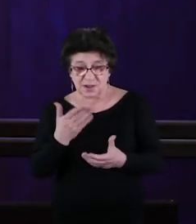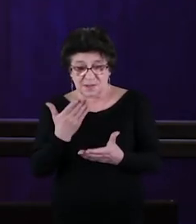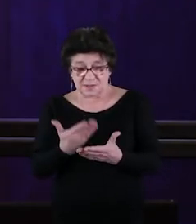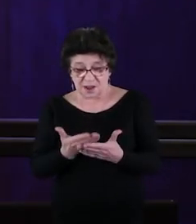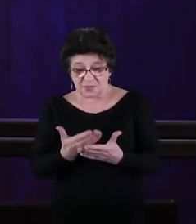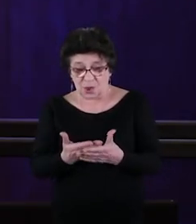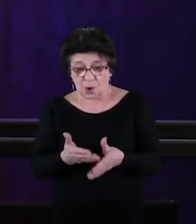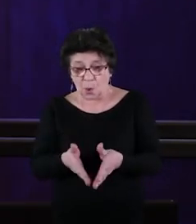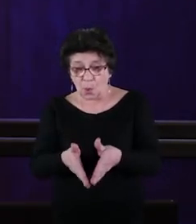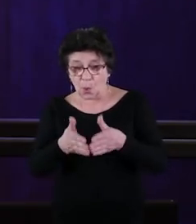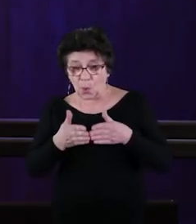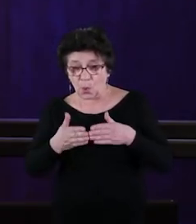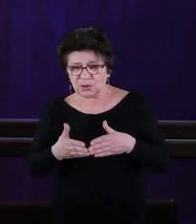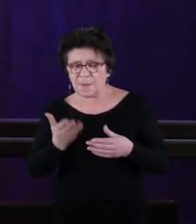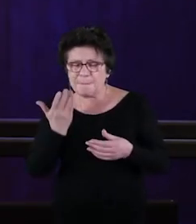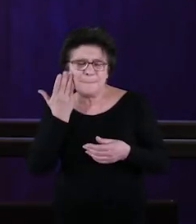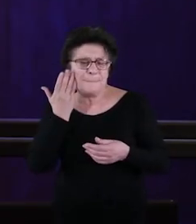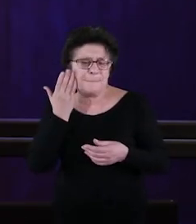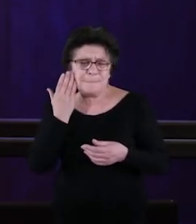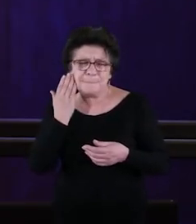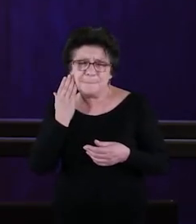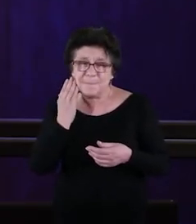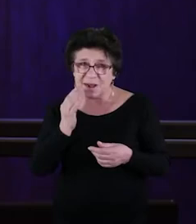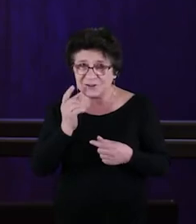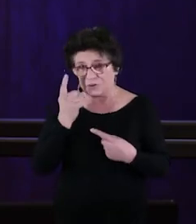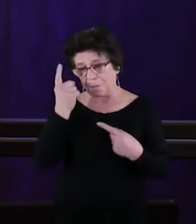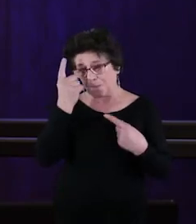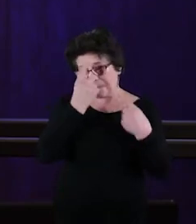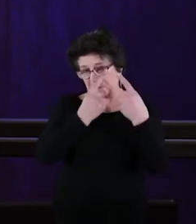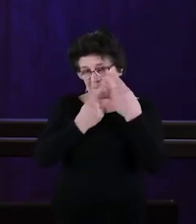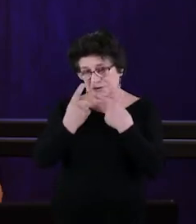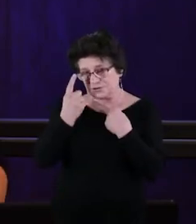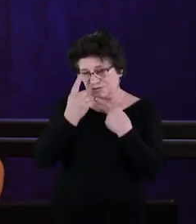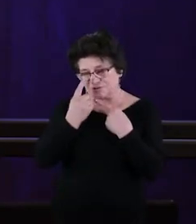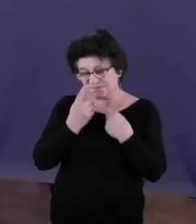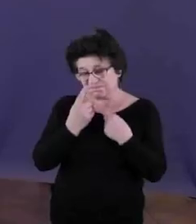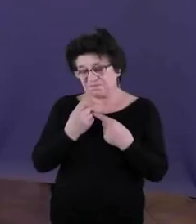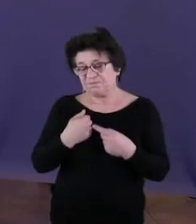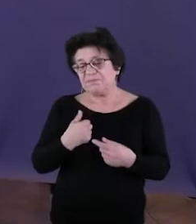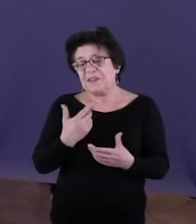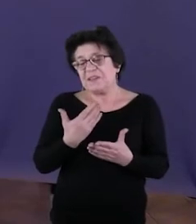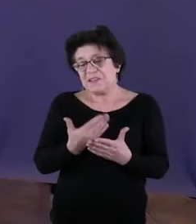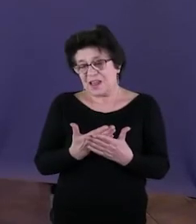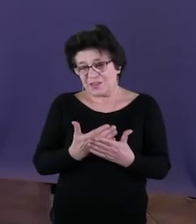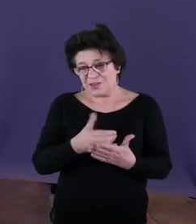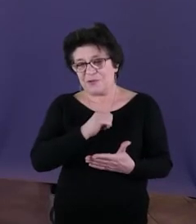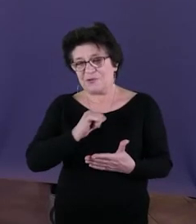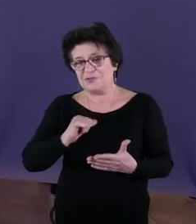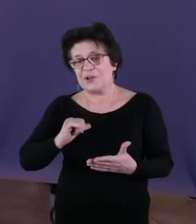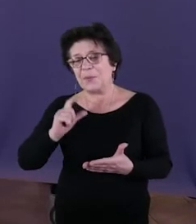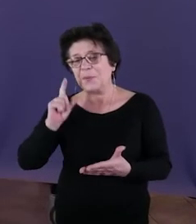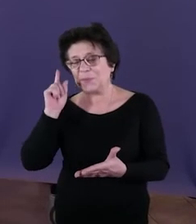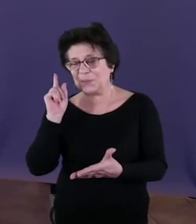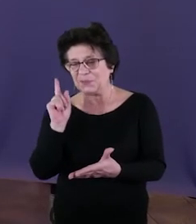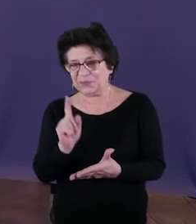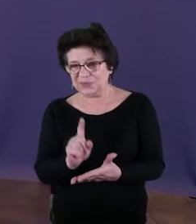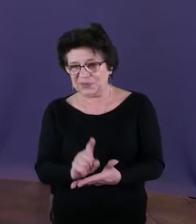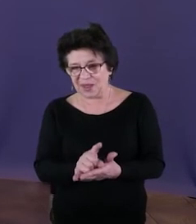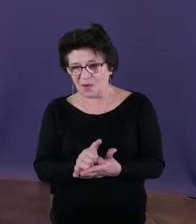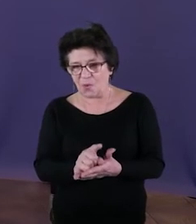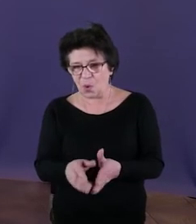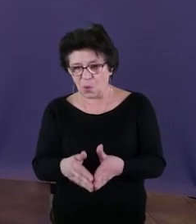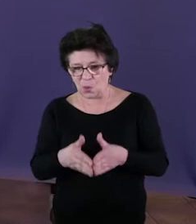ukryto go bardzo w bardzo przemyślny sposób i może dlatego się udało też go ukryć ponieważ